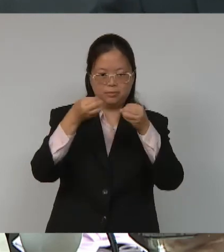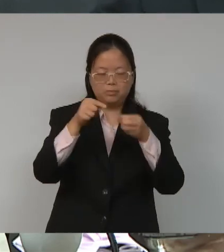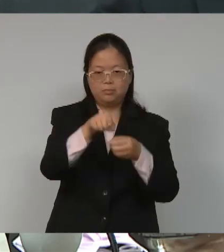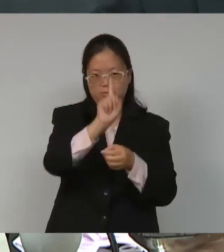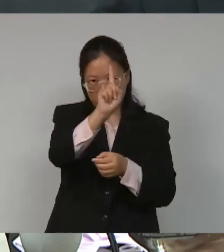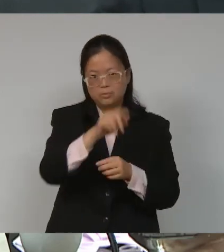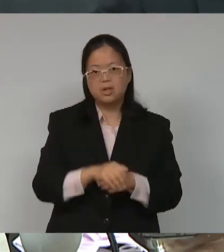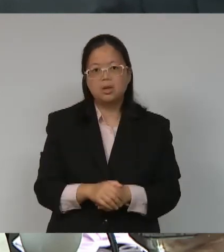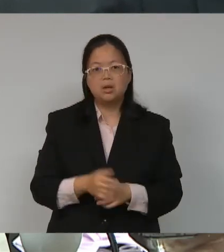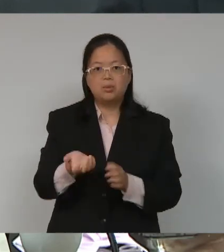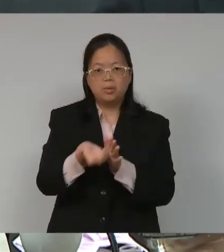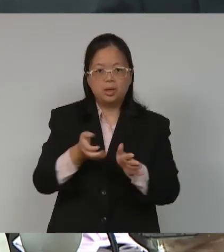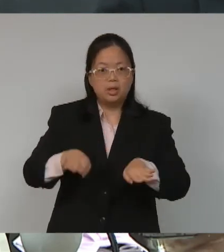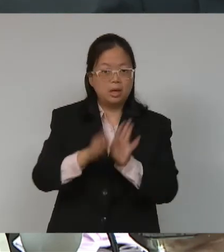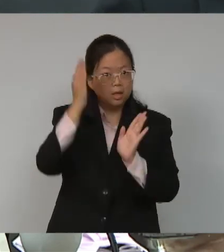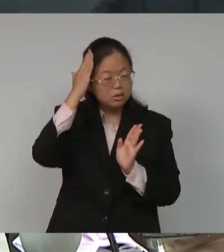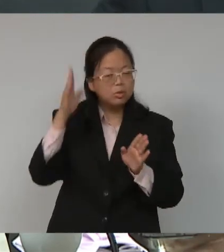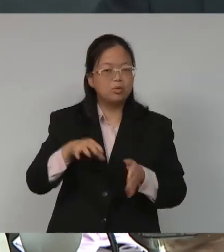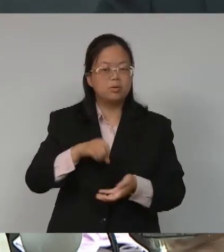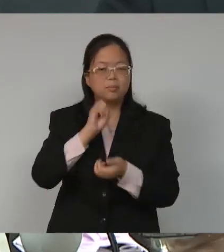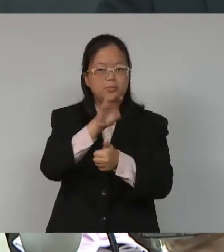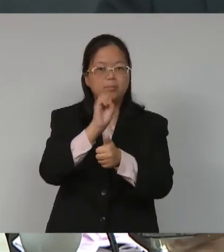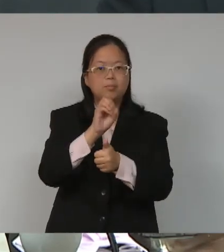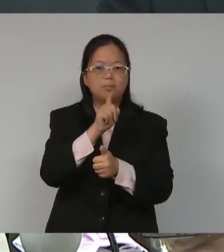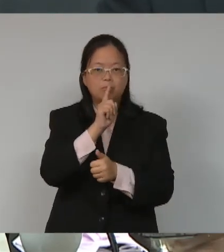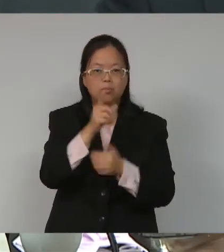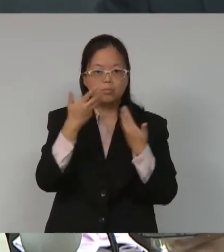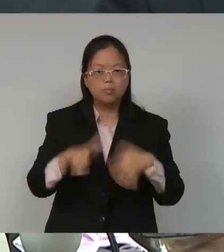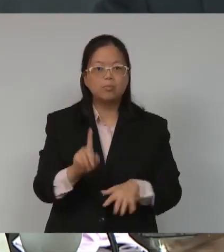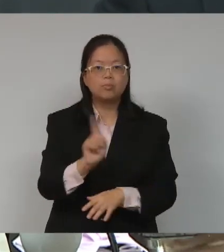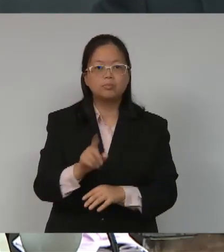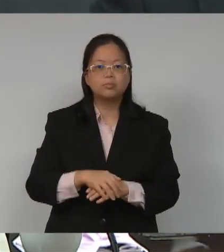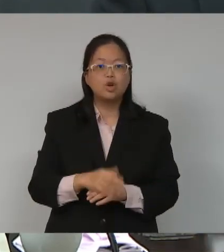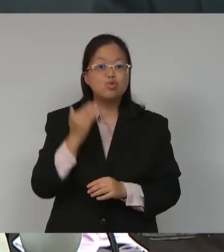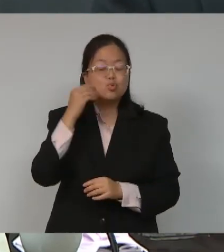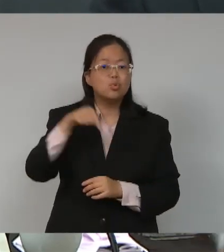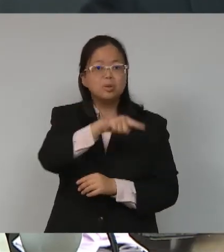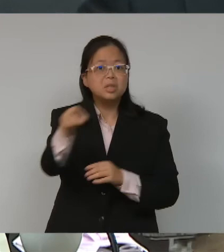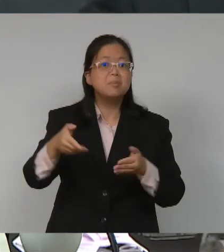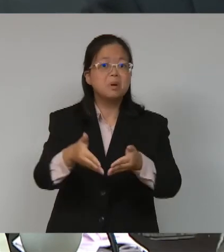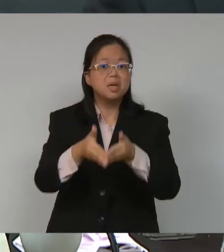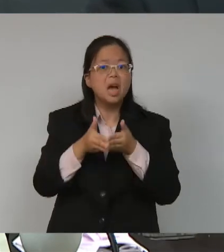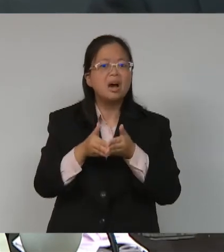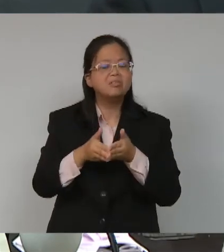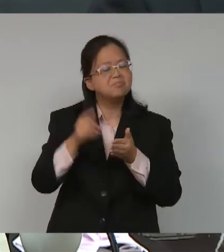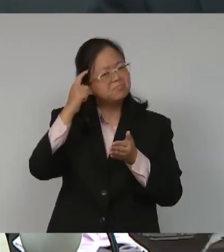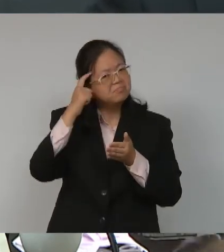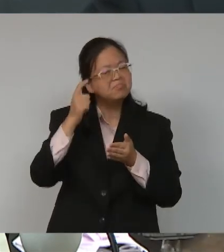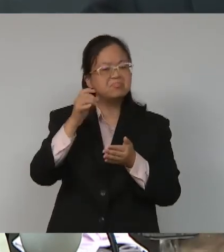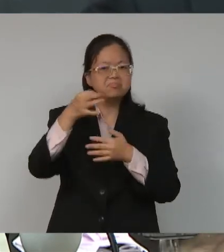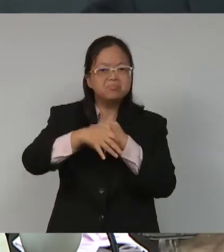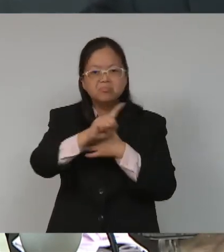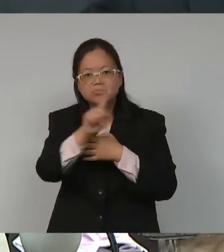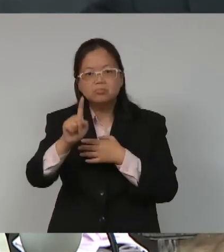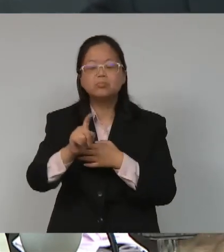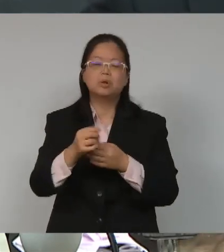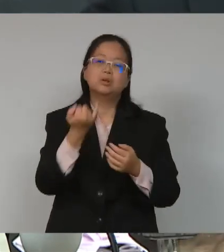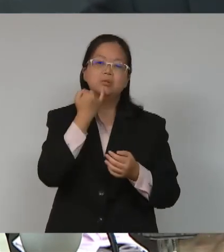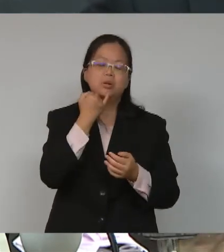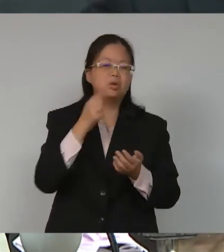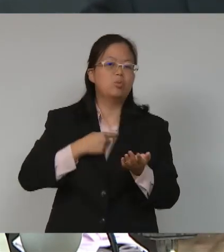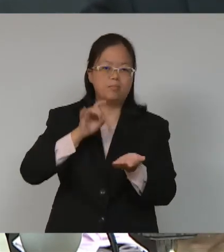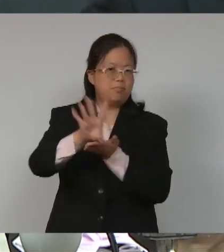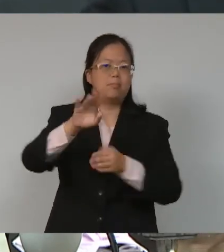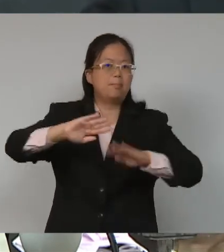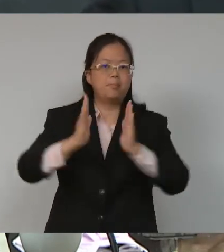刚一开始已经建议过的，如果大会需要的话呢，觉得我们现在就可以告诉大会说，我们可以把修宪公投排除，